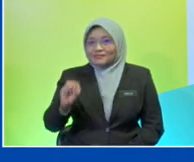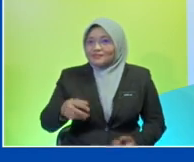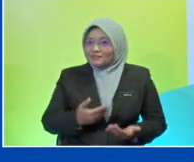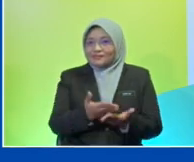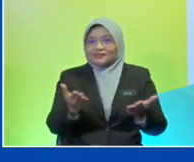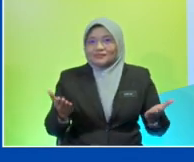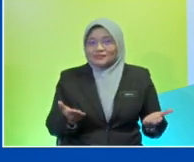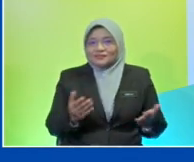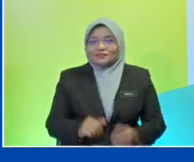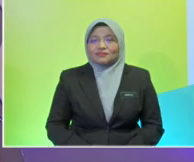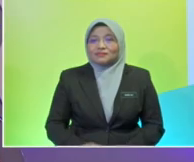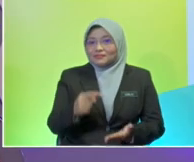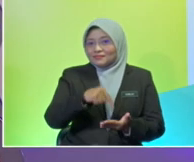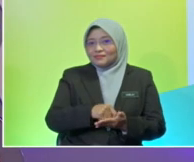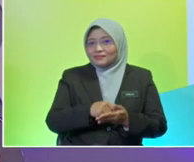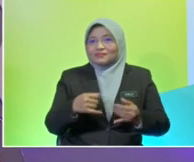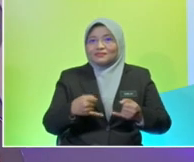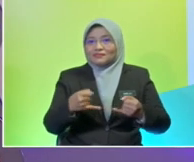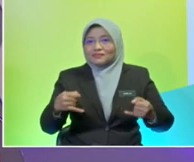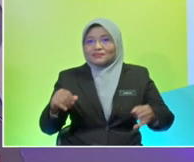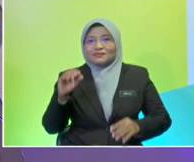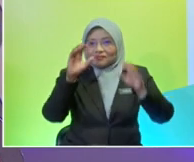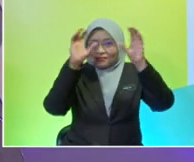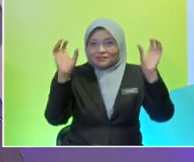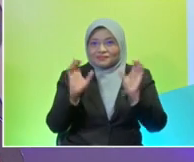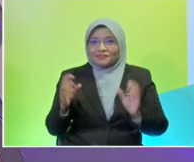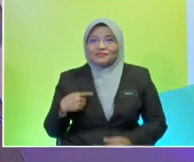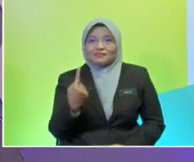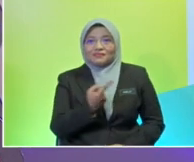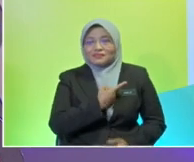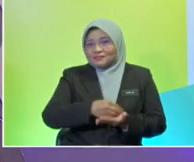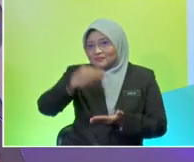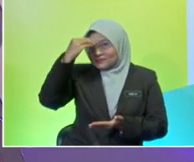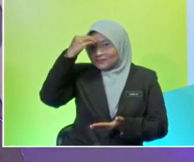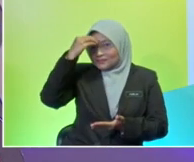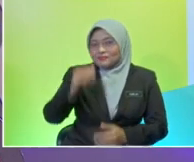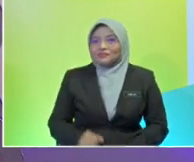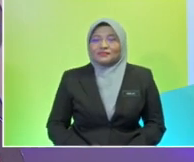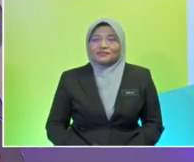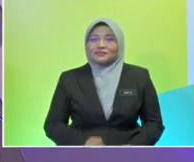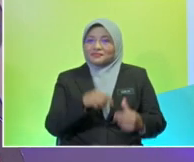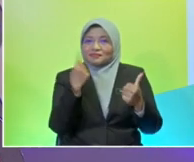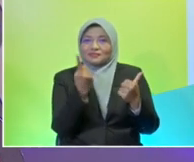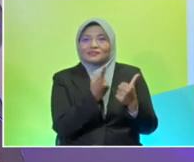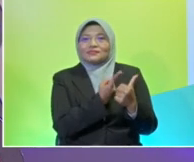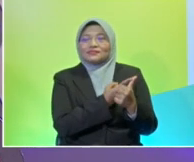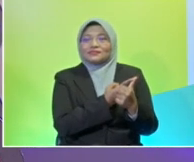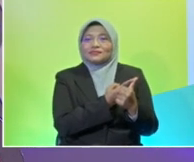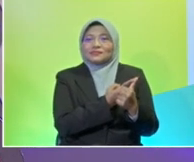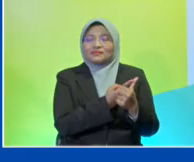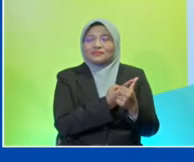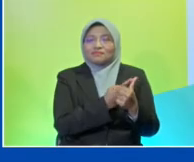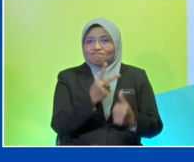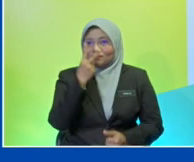yang kita akan belajar kita lihat yang pertama Oke kalau misalnya